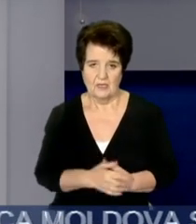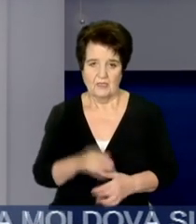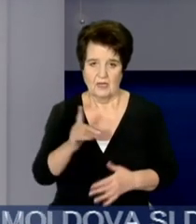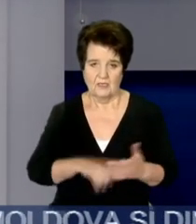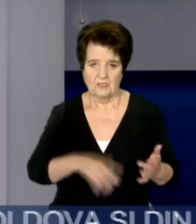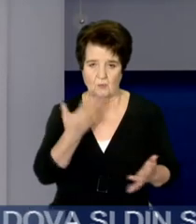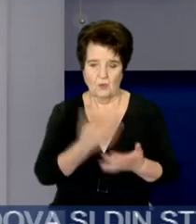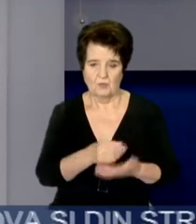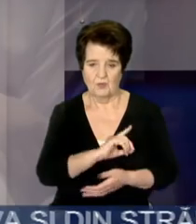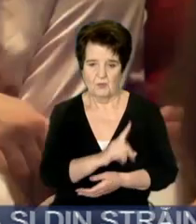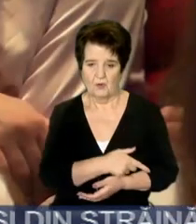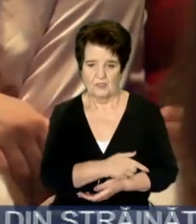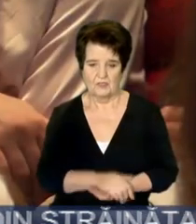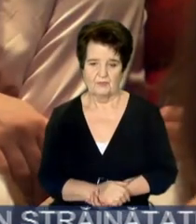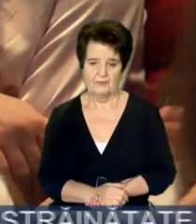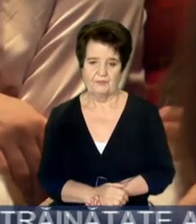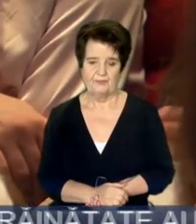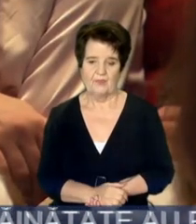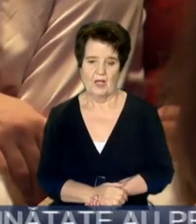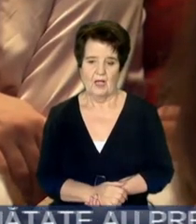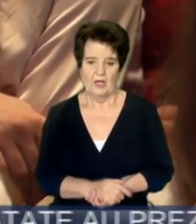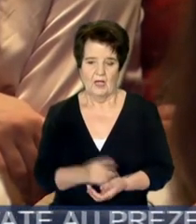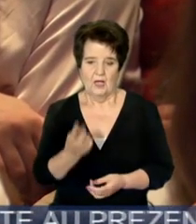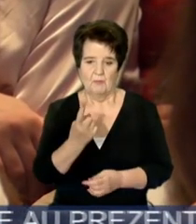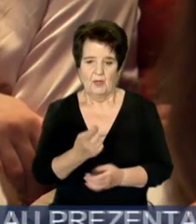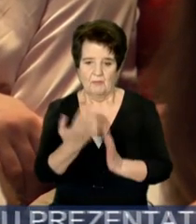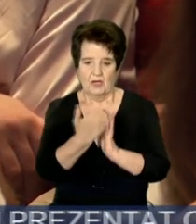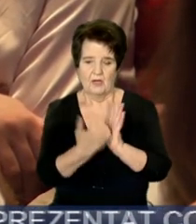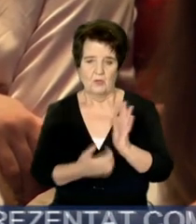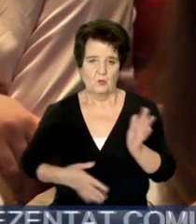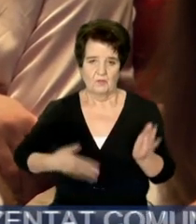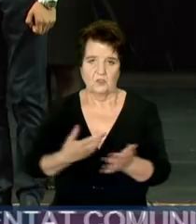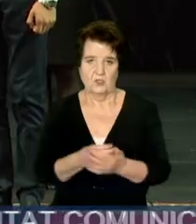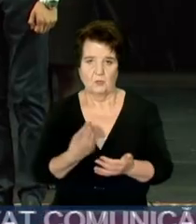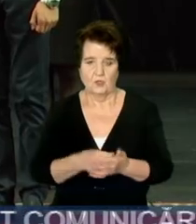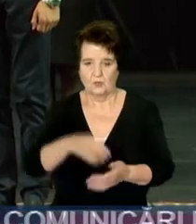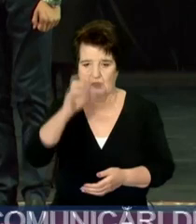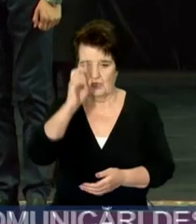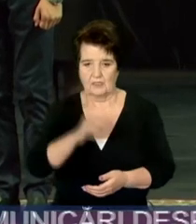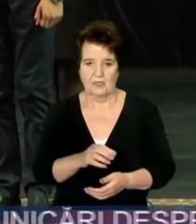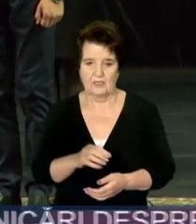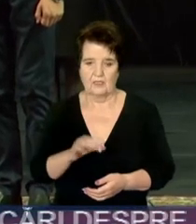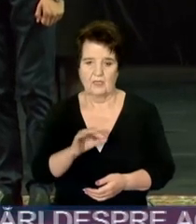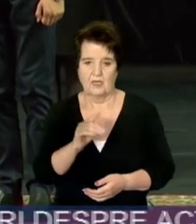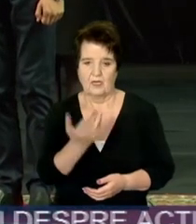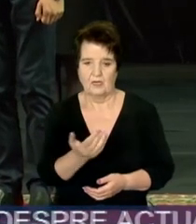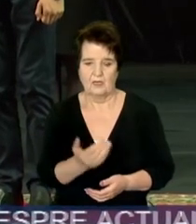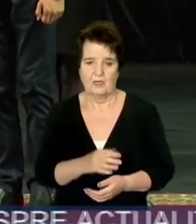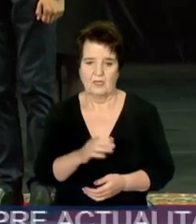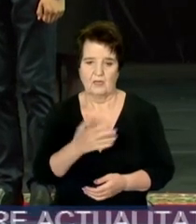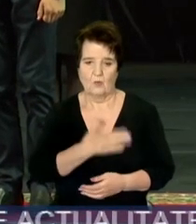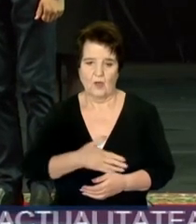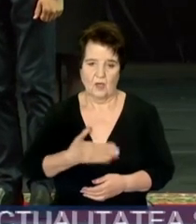în propriile forțe. Prima în lista de admitere cu finanțare din bugetul de stat a fost Shannon Ionița. Cu mari emoții